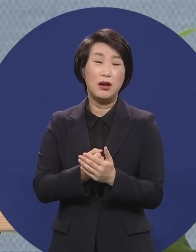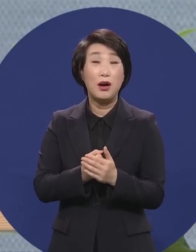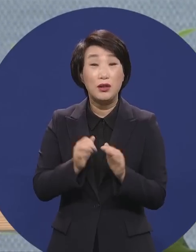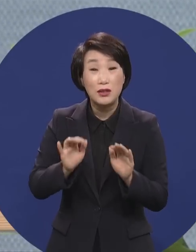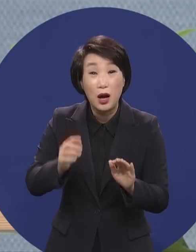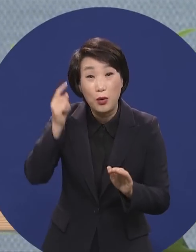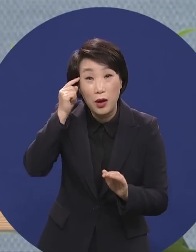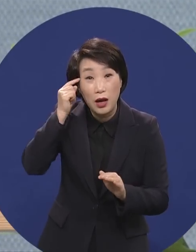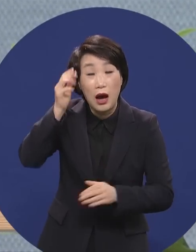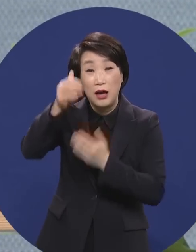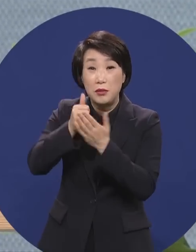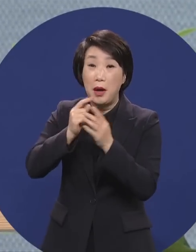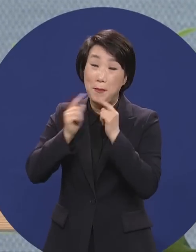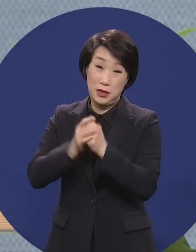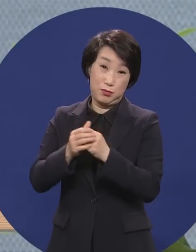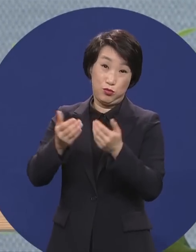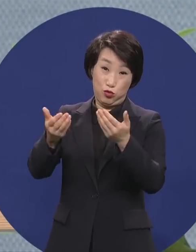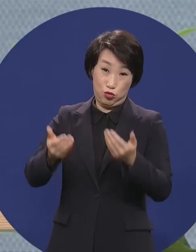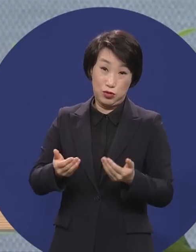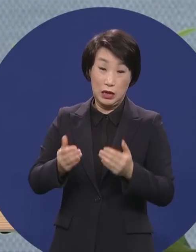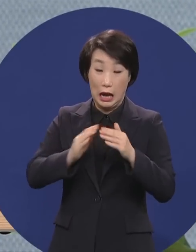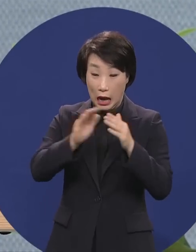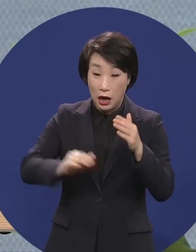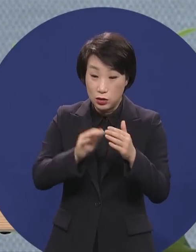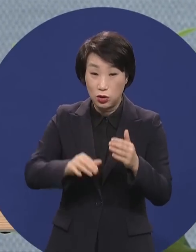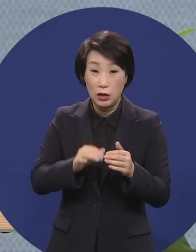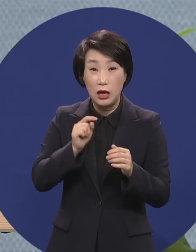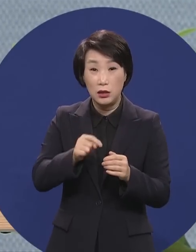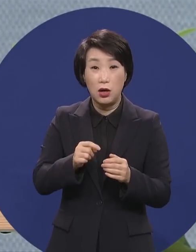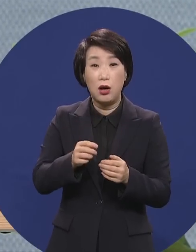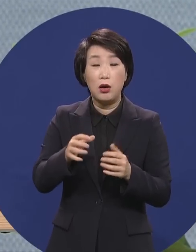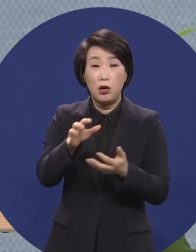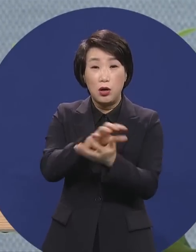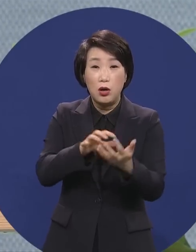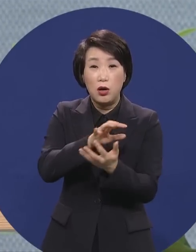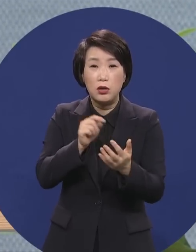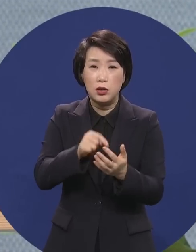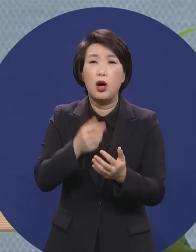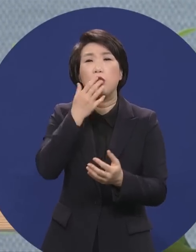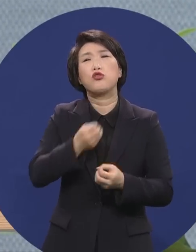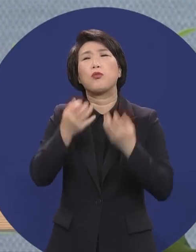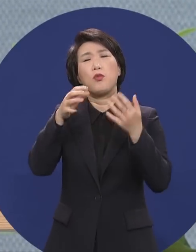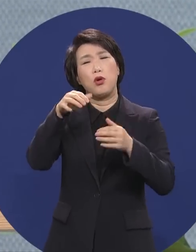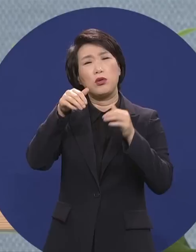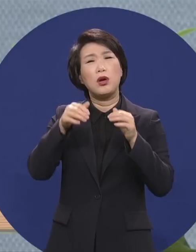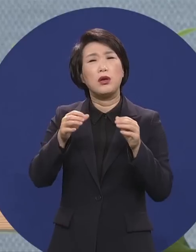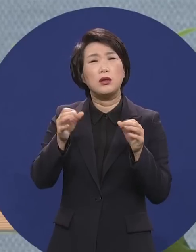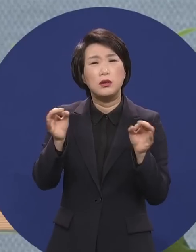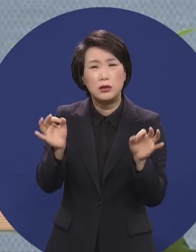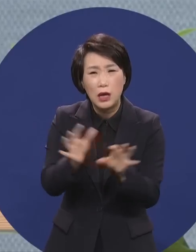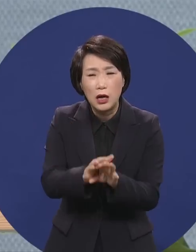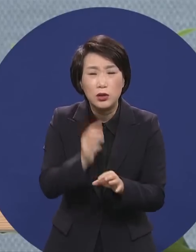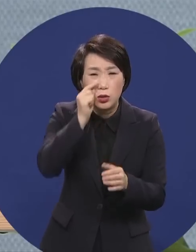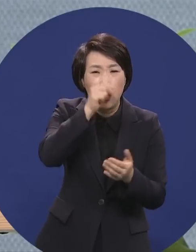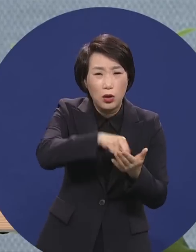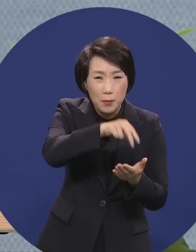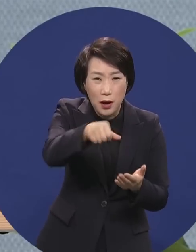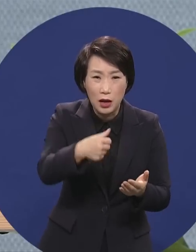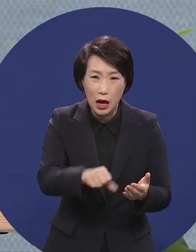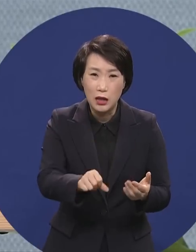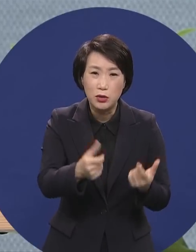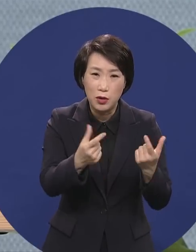하나님이 말씀하신 가정 형성이 무너지는 것은 축복이 무너지는 탕자와 같은